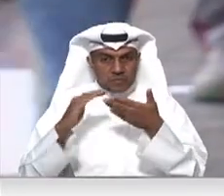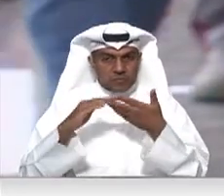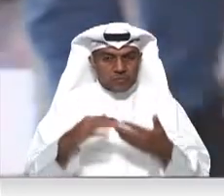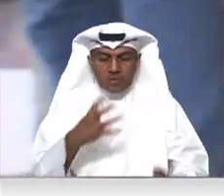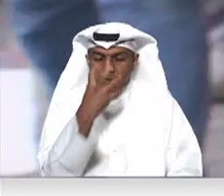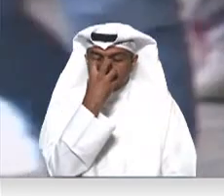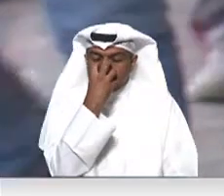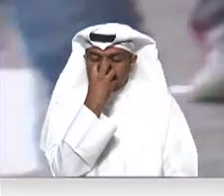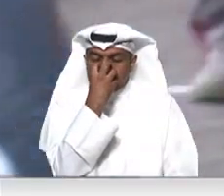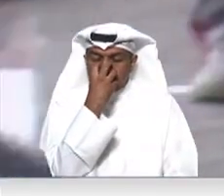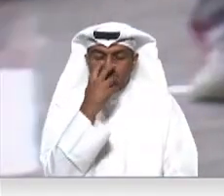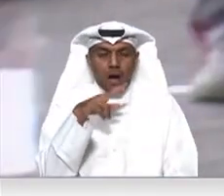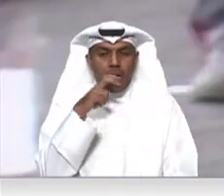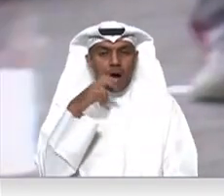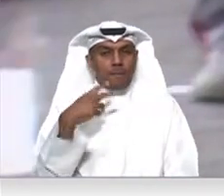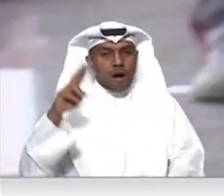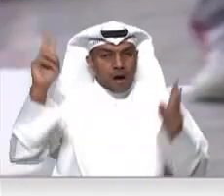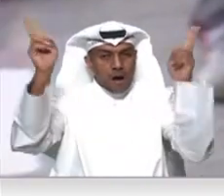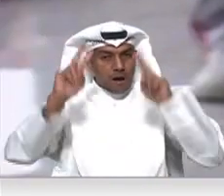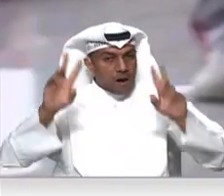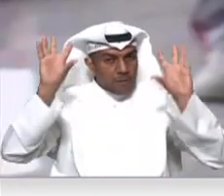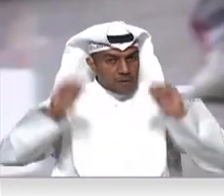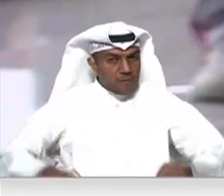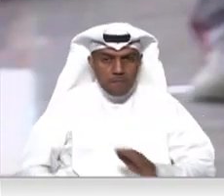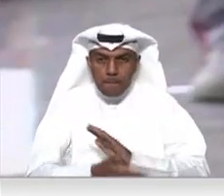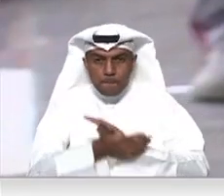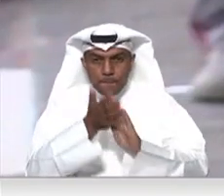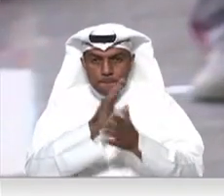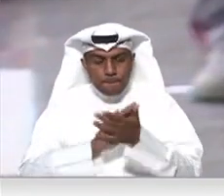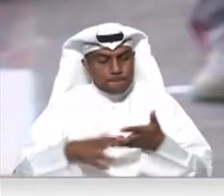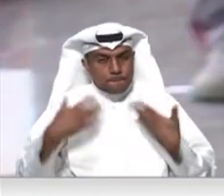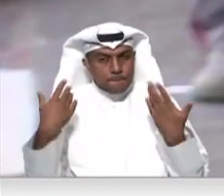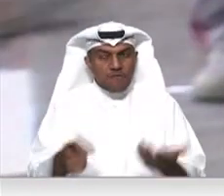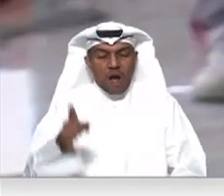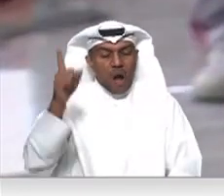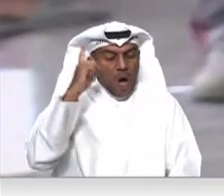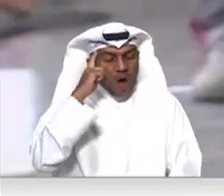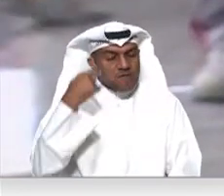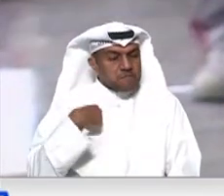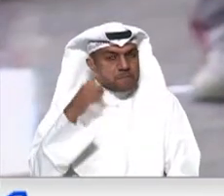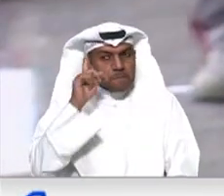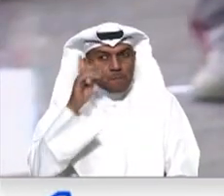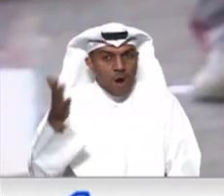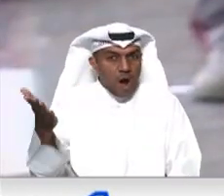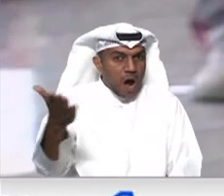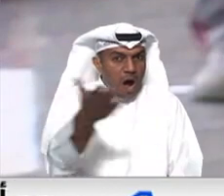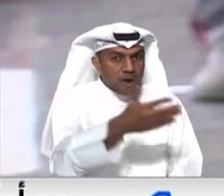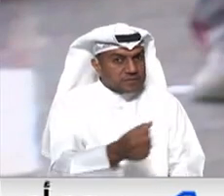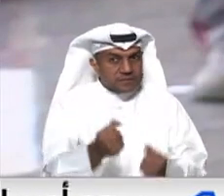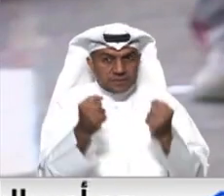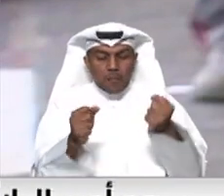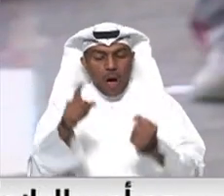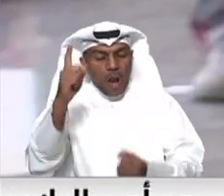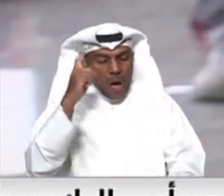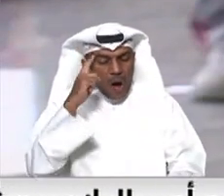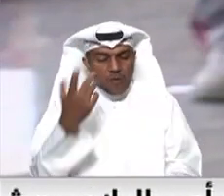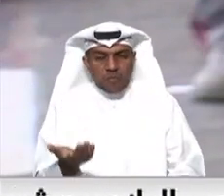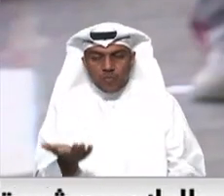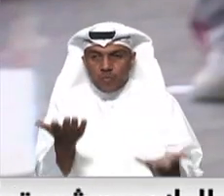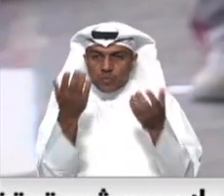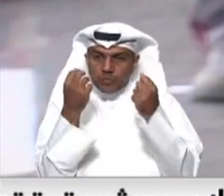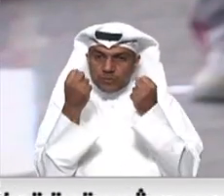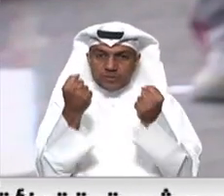الأكسجين، تحت لا في كهرباء ولا في حاجة ما يعلم فيها الله. الله لوقتش يعني إحنا بدنا نضل زي هيك معي